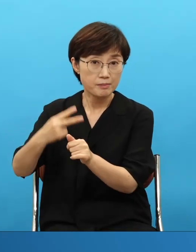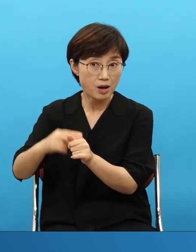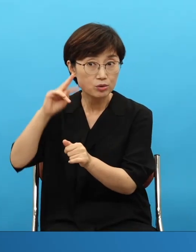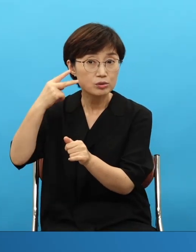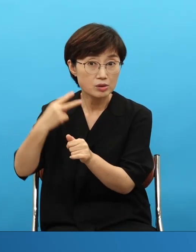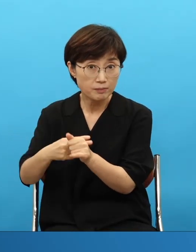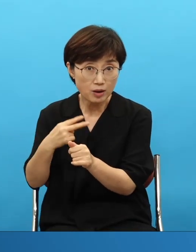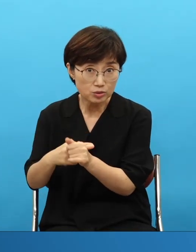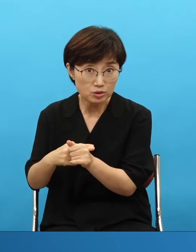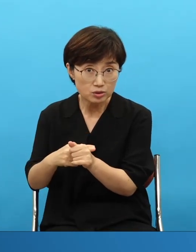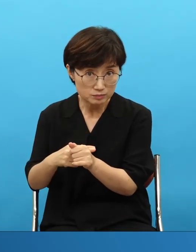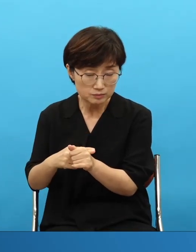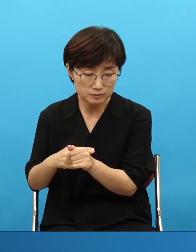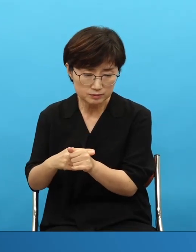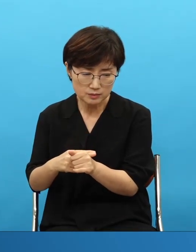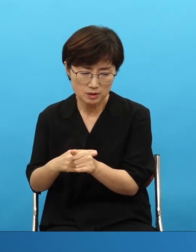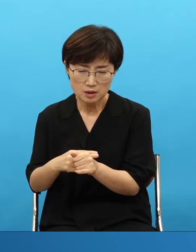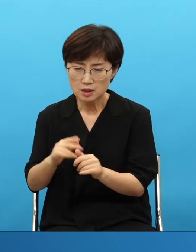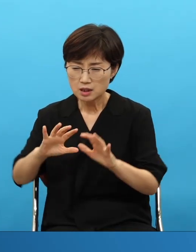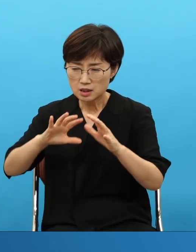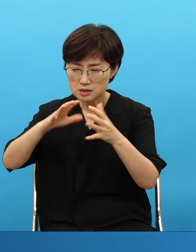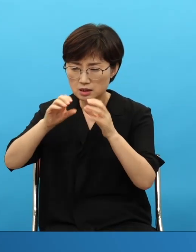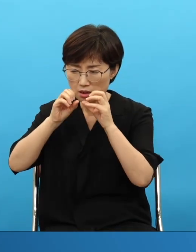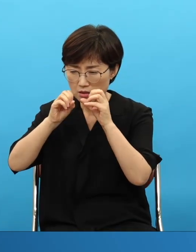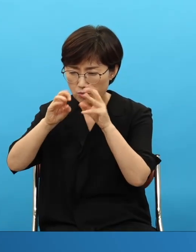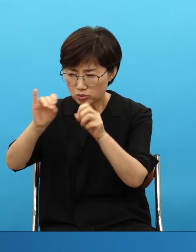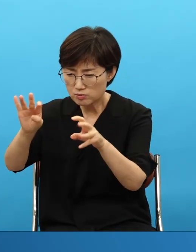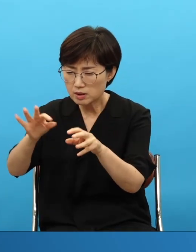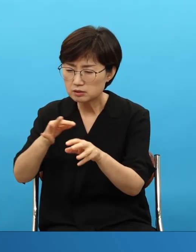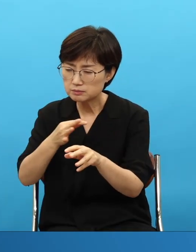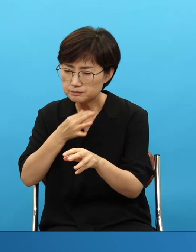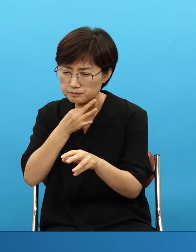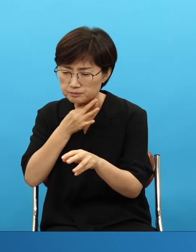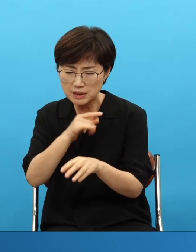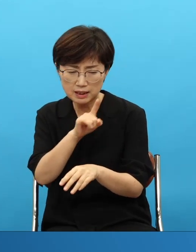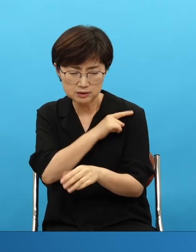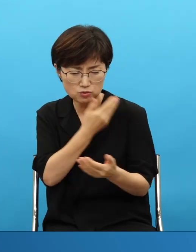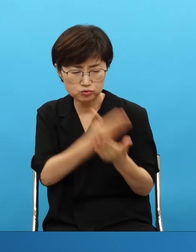아주 중요한 제자 렘넌트에게 준 메시지예요.